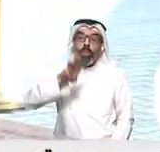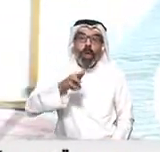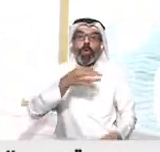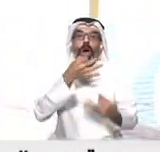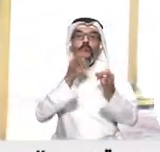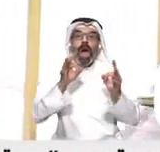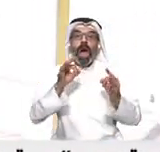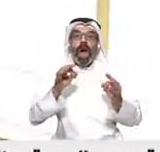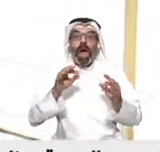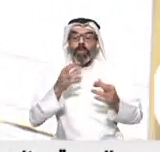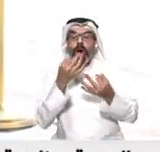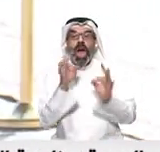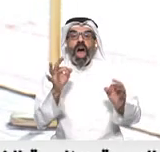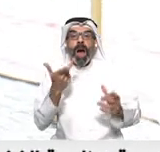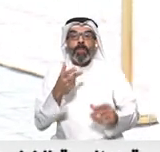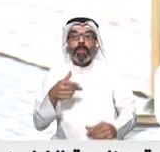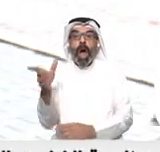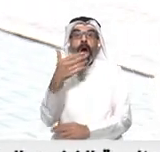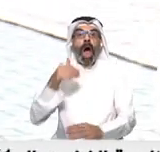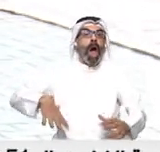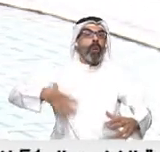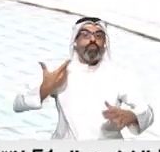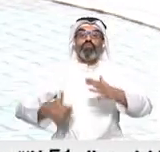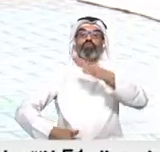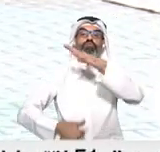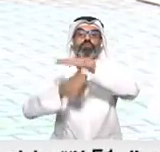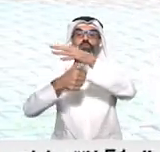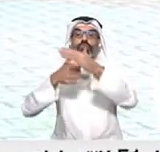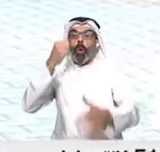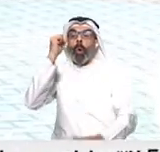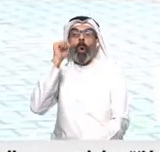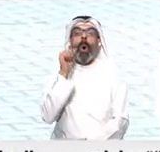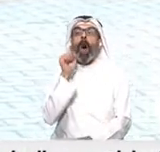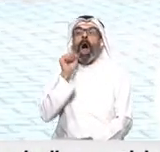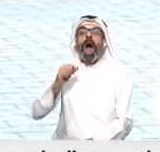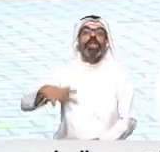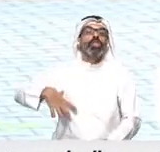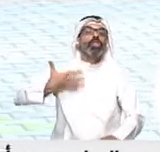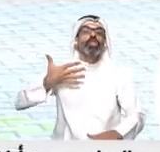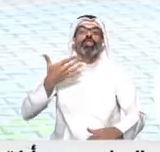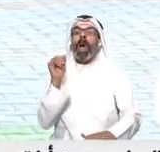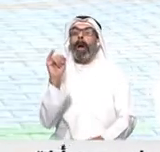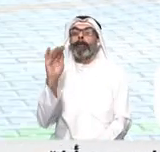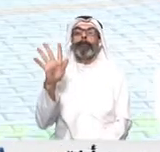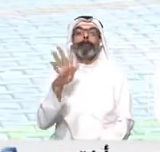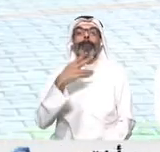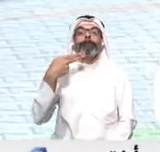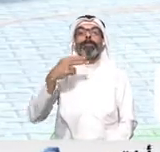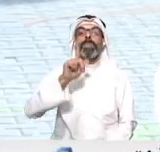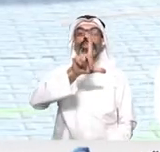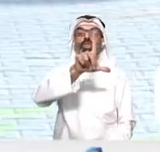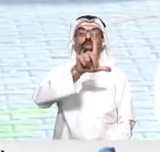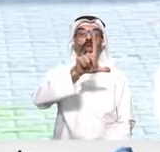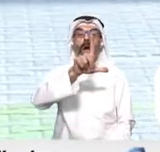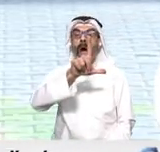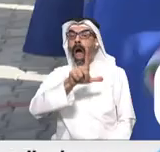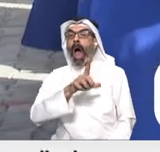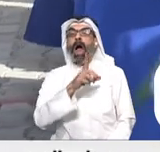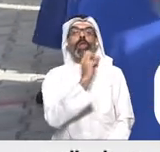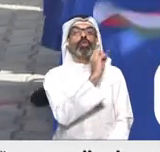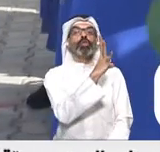ترجمة لخطاب سمو أمير البلاد الشيخ مشعل الأحمد الجابر الصباح حفظه الله